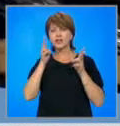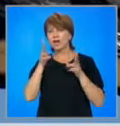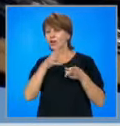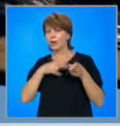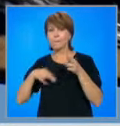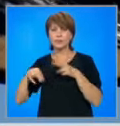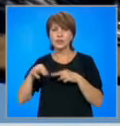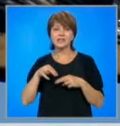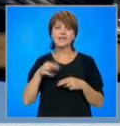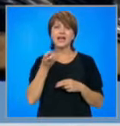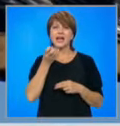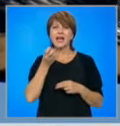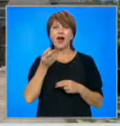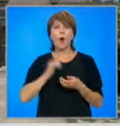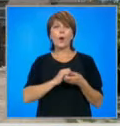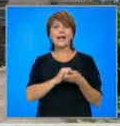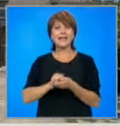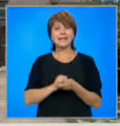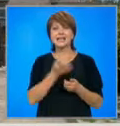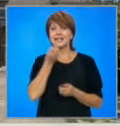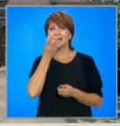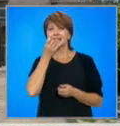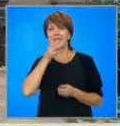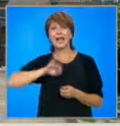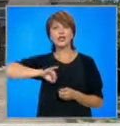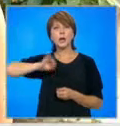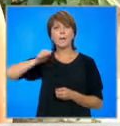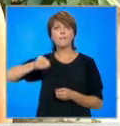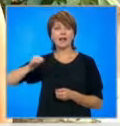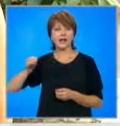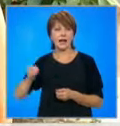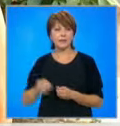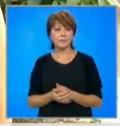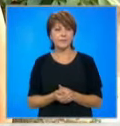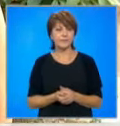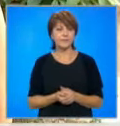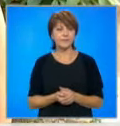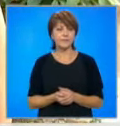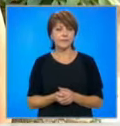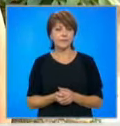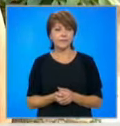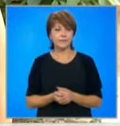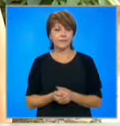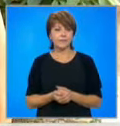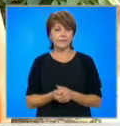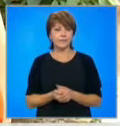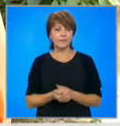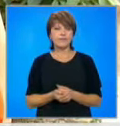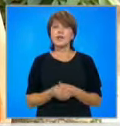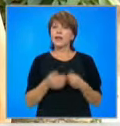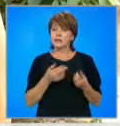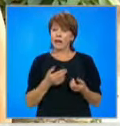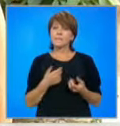потърси Зелени Балкани, организацията, която се грижи за опазването на редки видове. Там дама на Ваярно ветеринар,